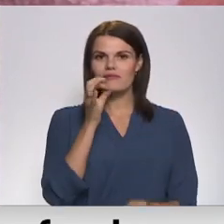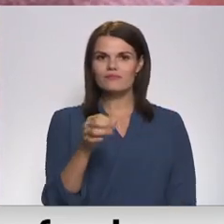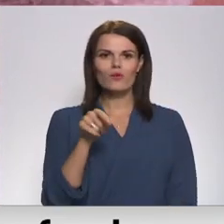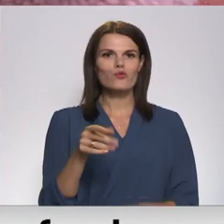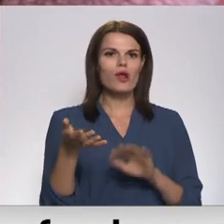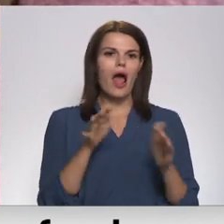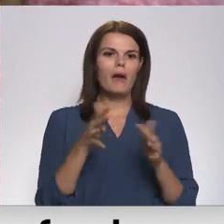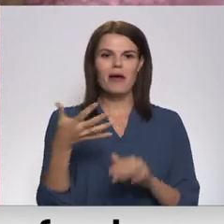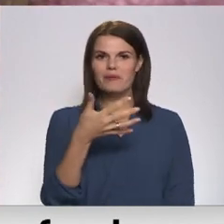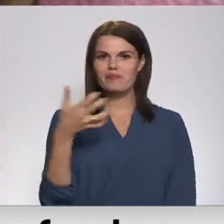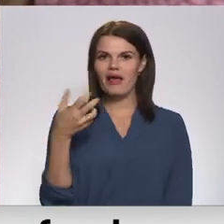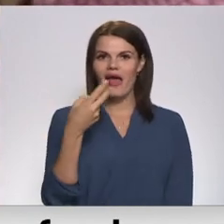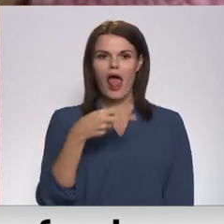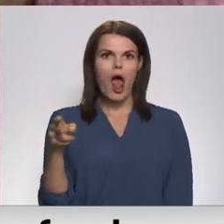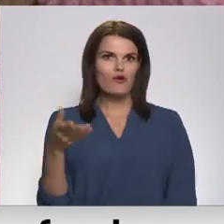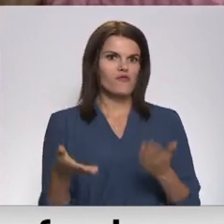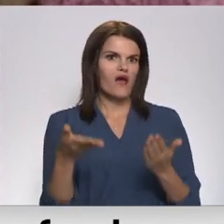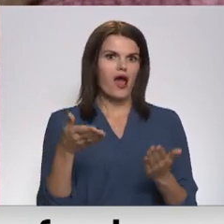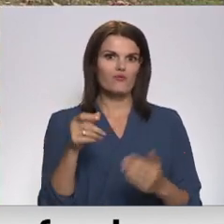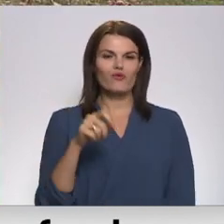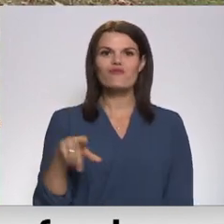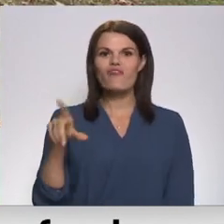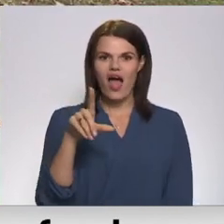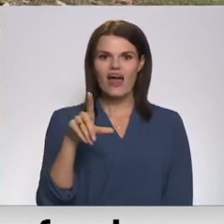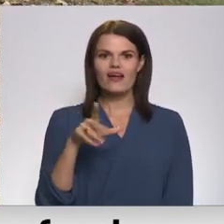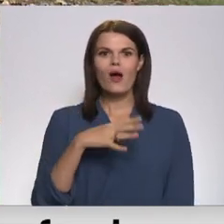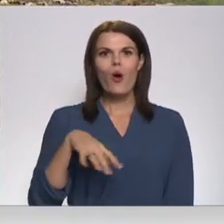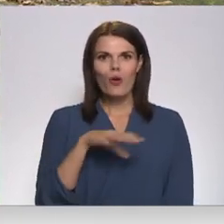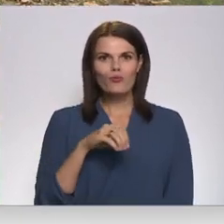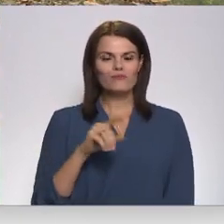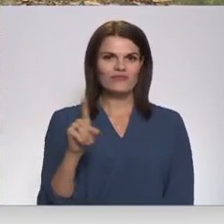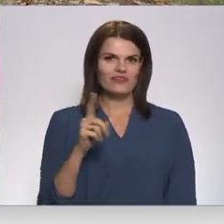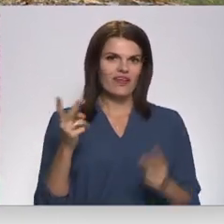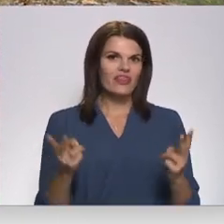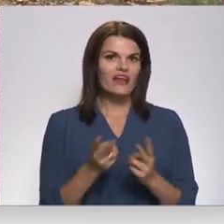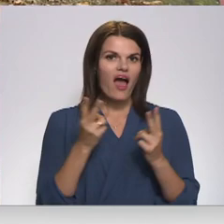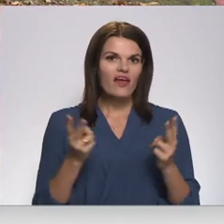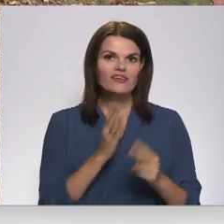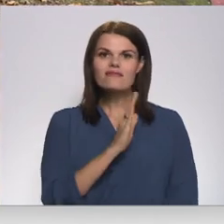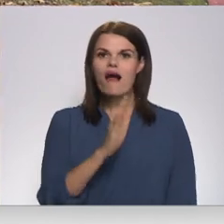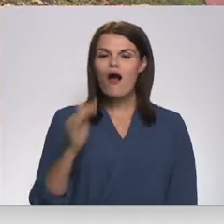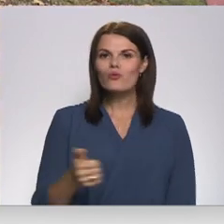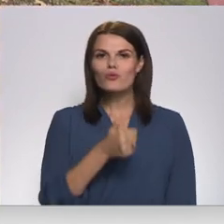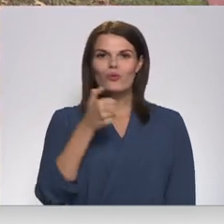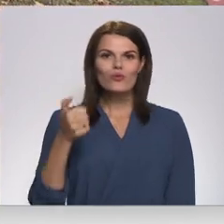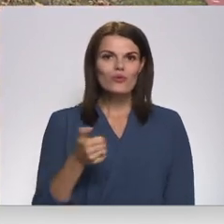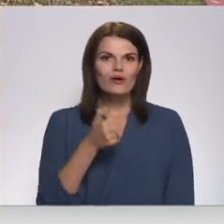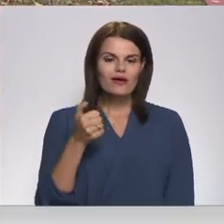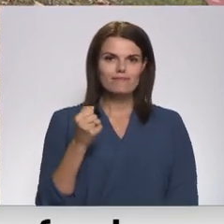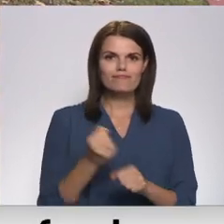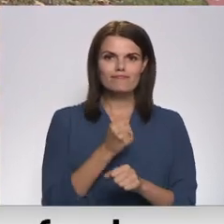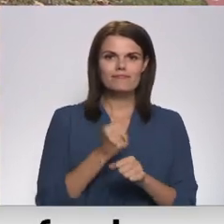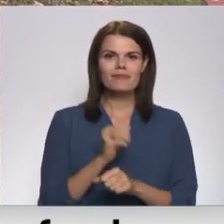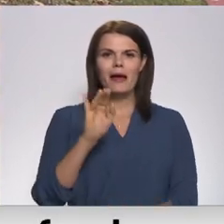500 eiro vai vairāk. Mums ir tāda tradīcija, ka mēs katru gadu esam